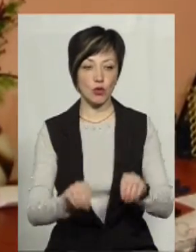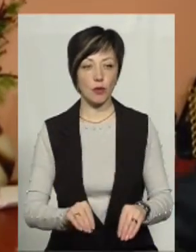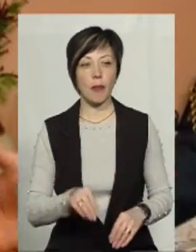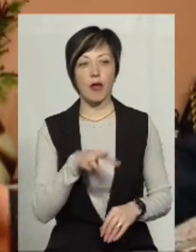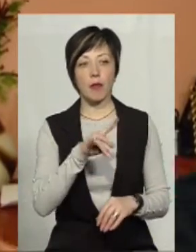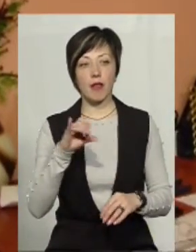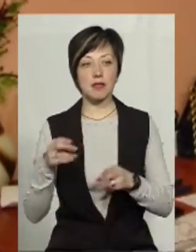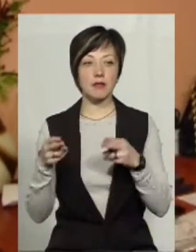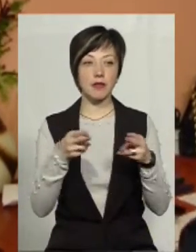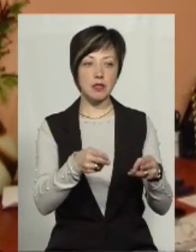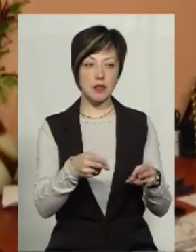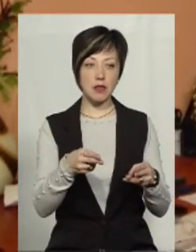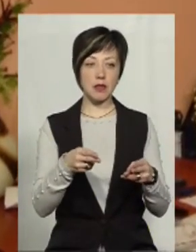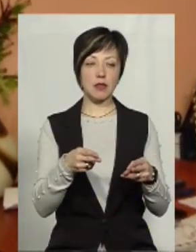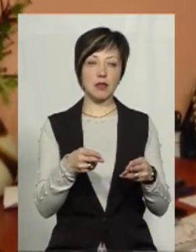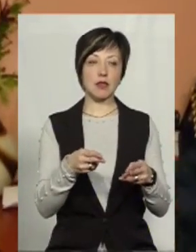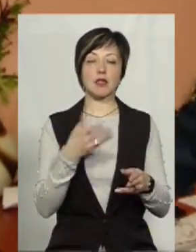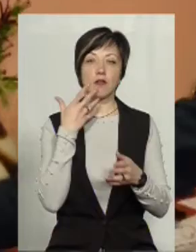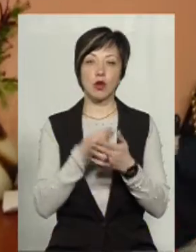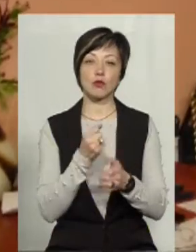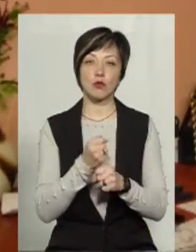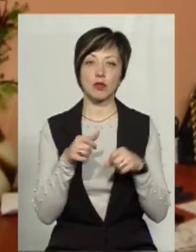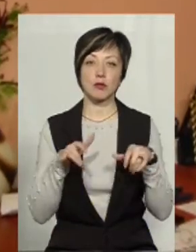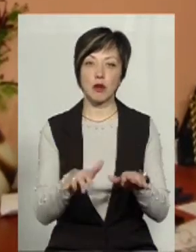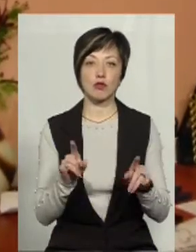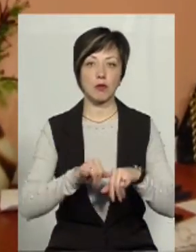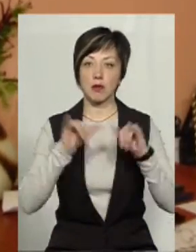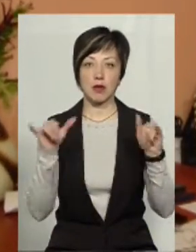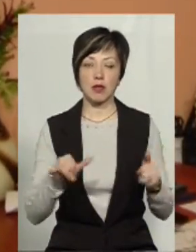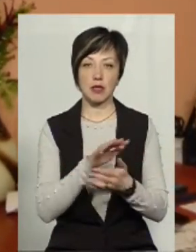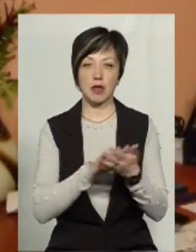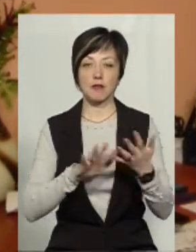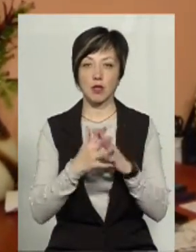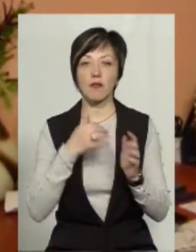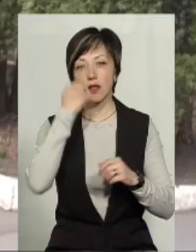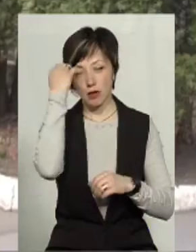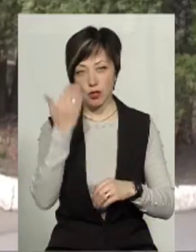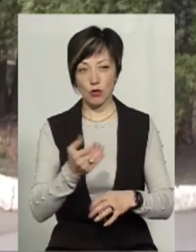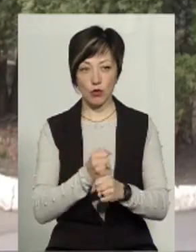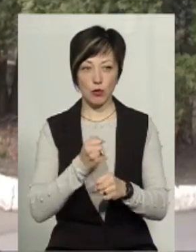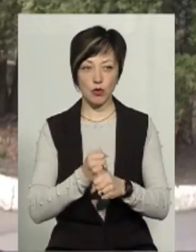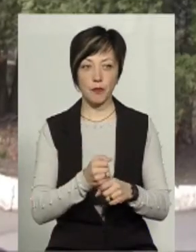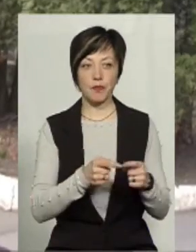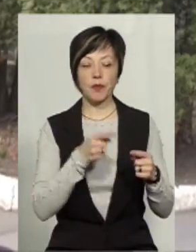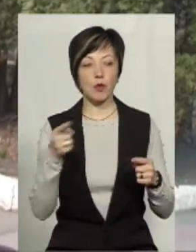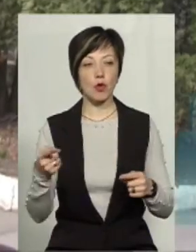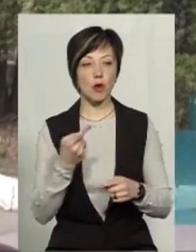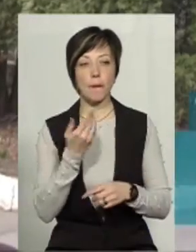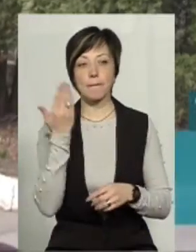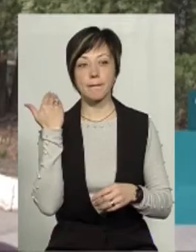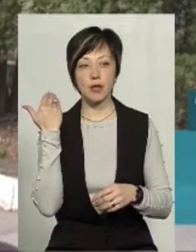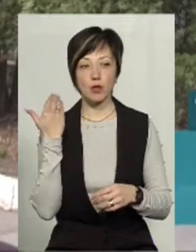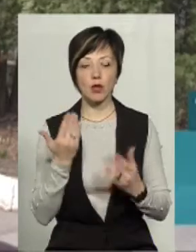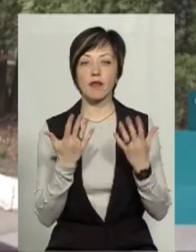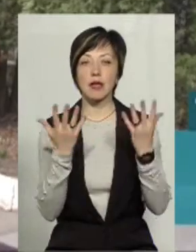МЧСники виїжджали, виїхали, ну, там своє зробили, свою справу, щоб воно не пішло на село. Я їм вдячний за їхню роботу. Протягом минулих вихідних днів до